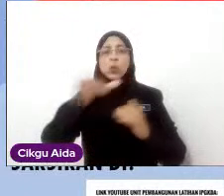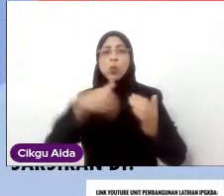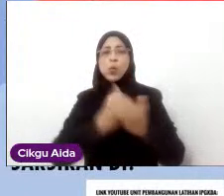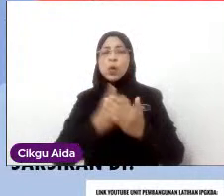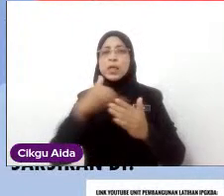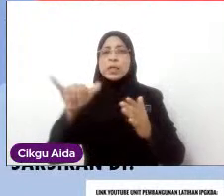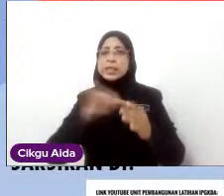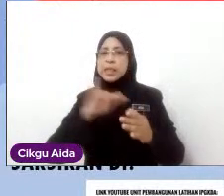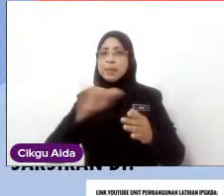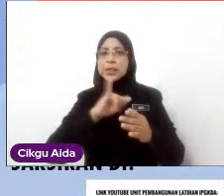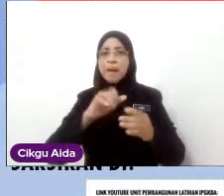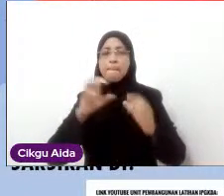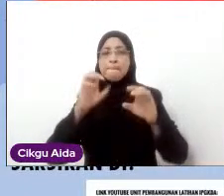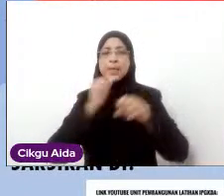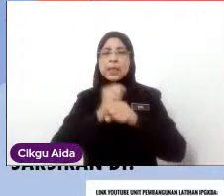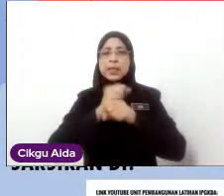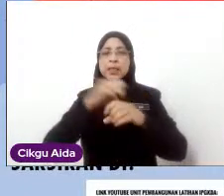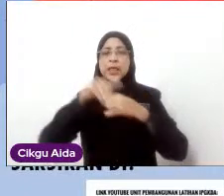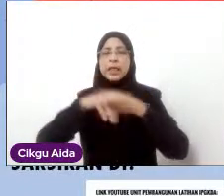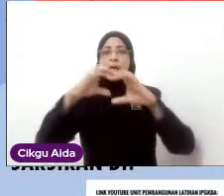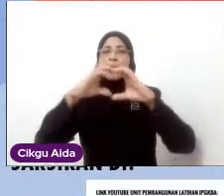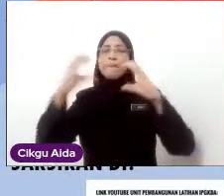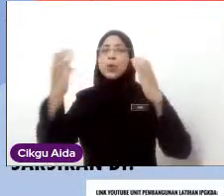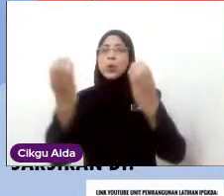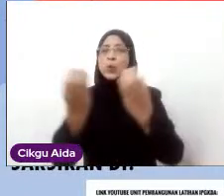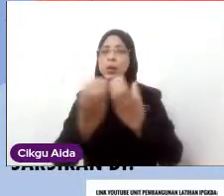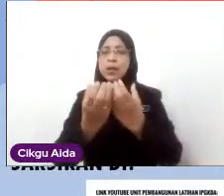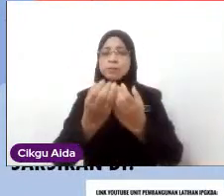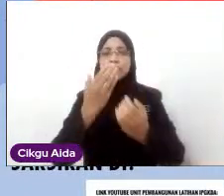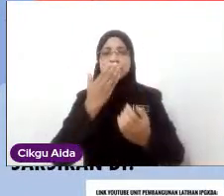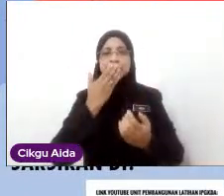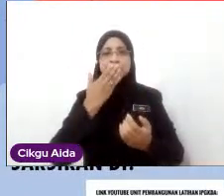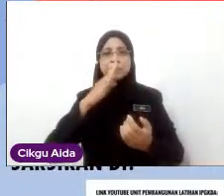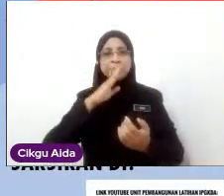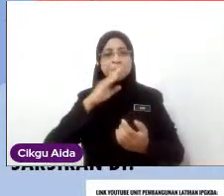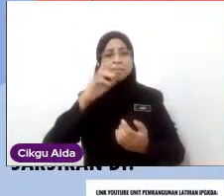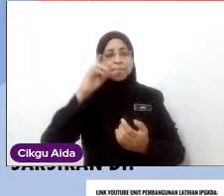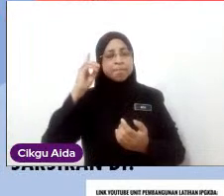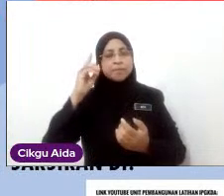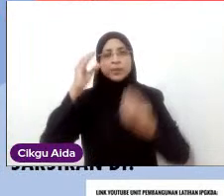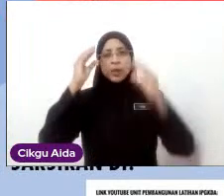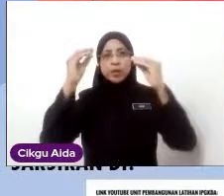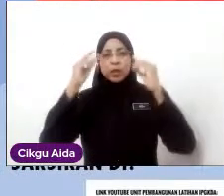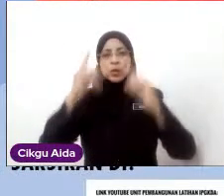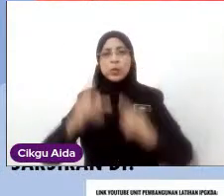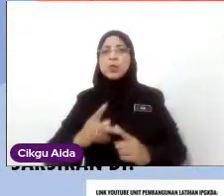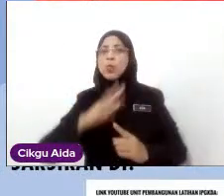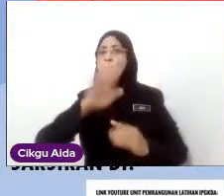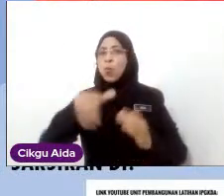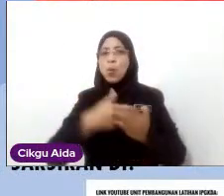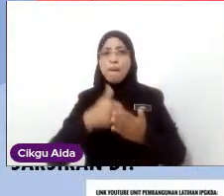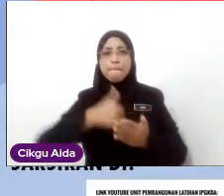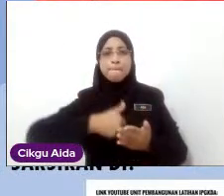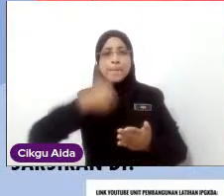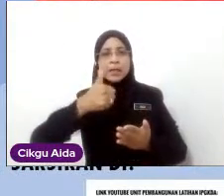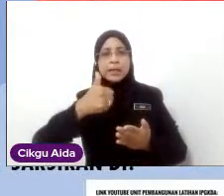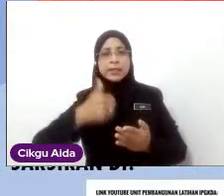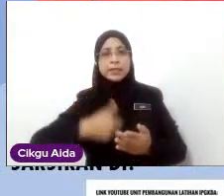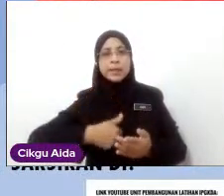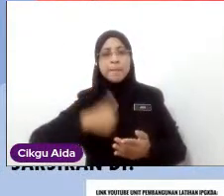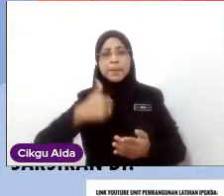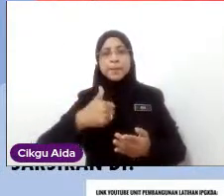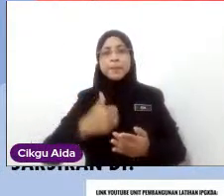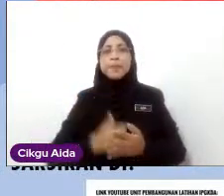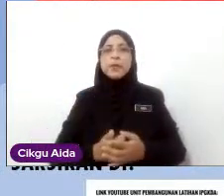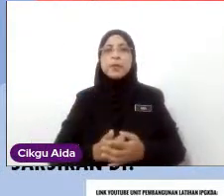kena teamwork. Teamwork dan teamwork lah. Alhamdulillah. Sekarang ni semua orang teamwork. Macam ni dia contohnya tingkatan satu kita buat